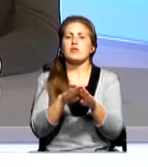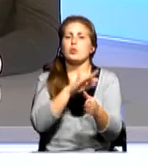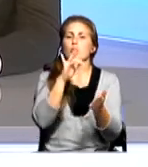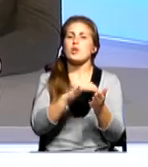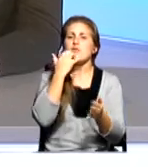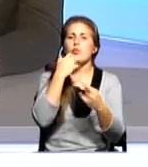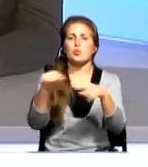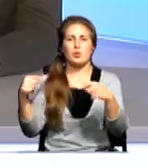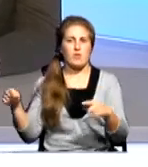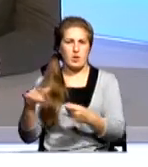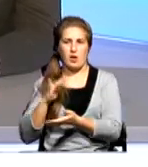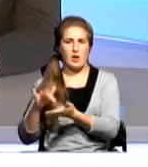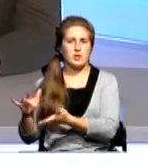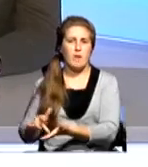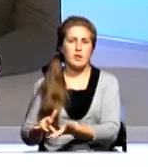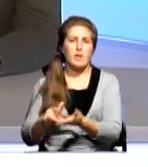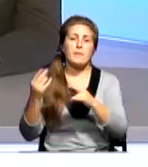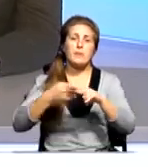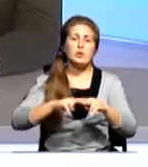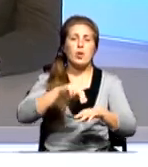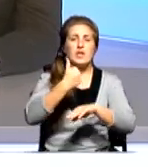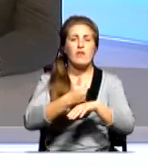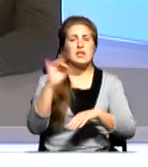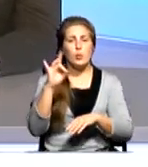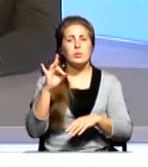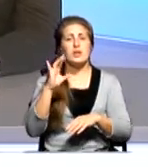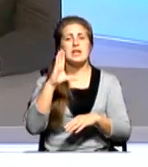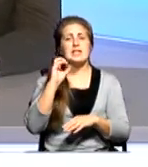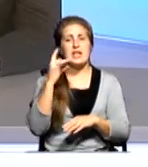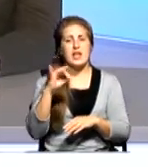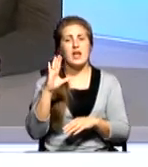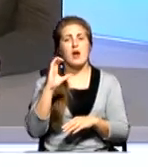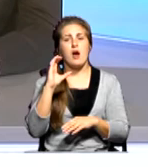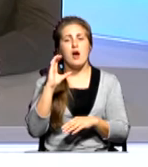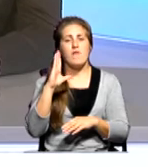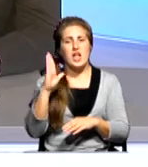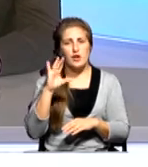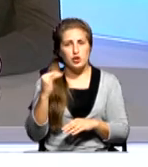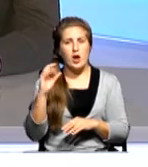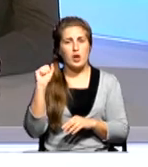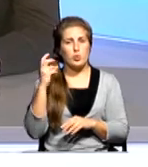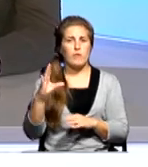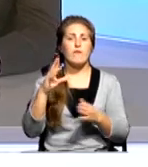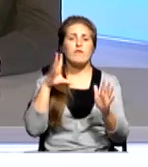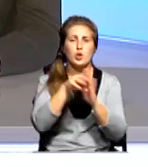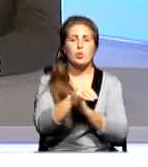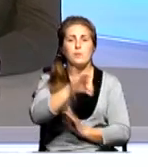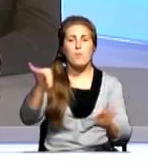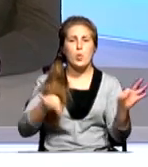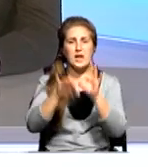городами поэтому глава республики сергей валерьевич аксион of внес проект закона